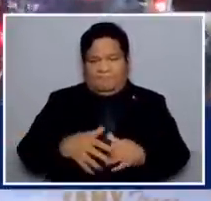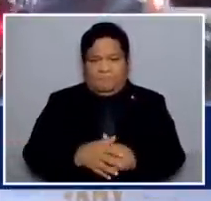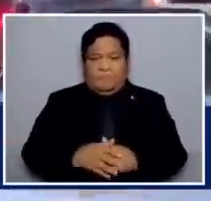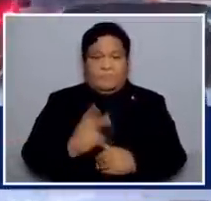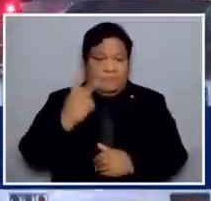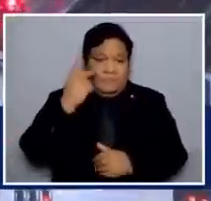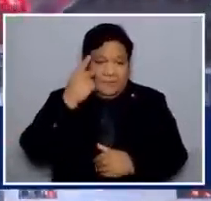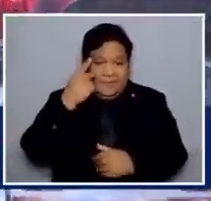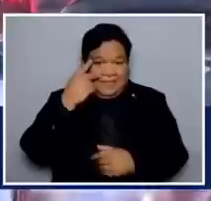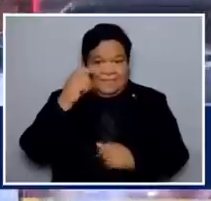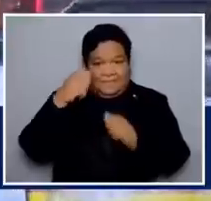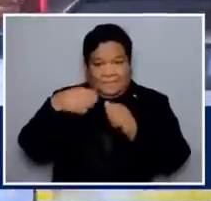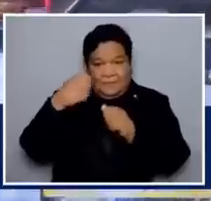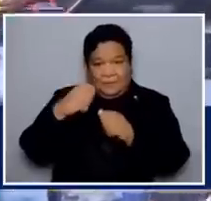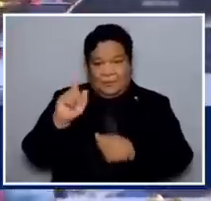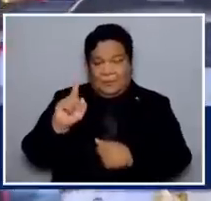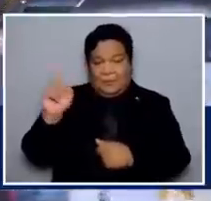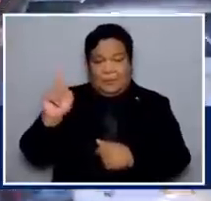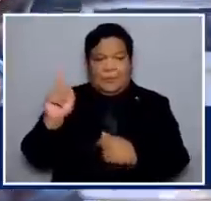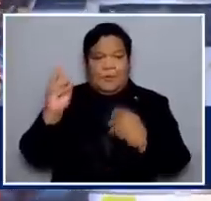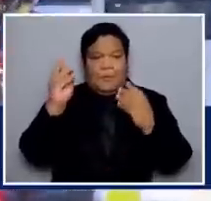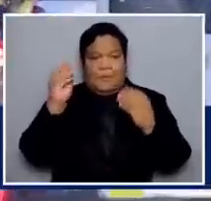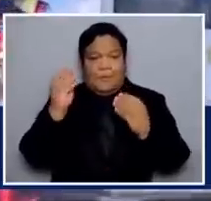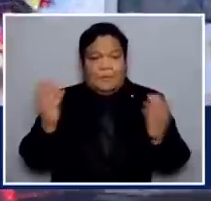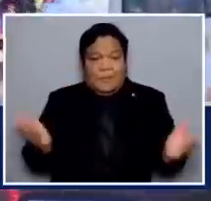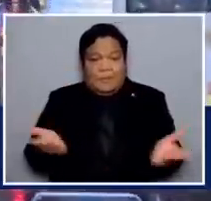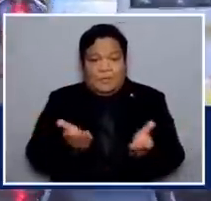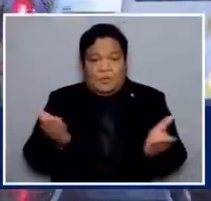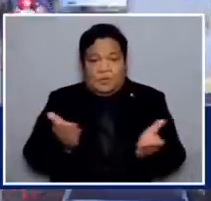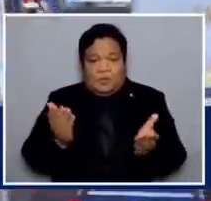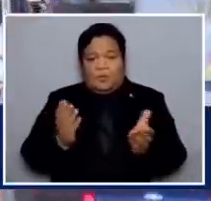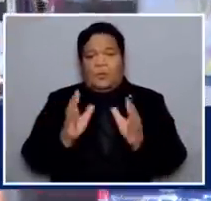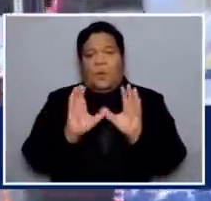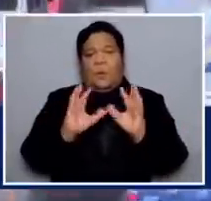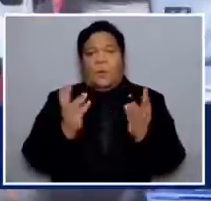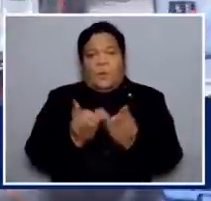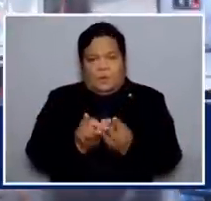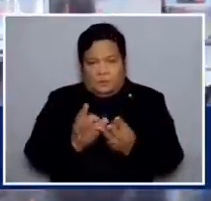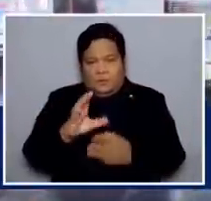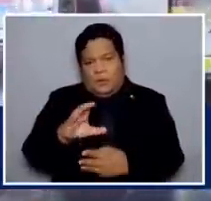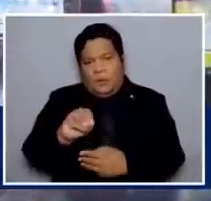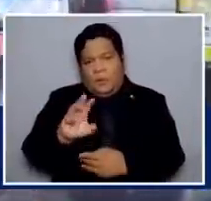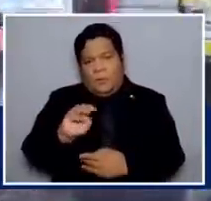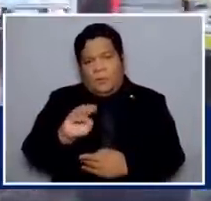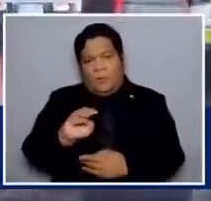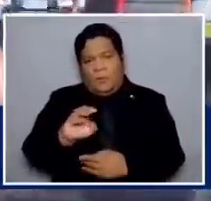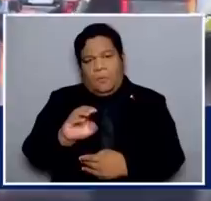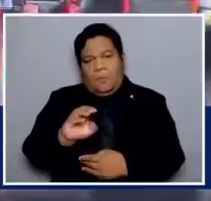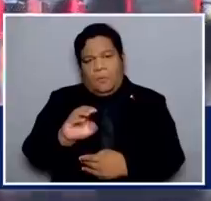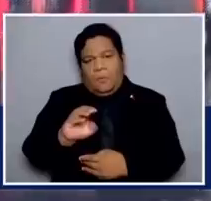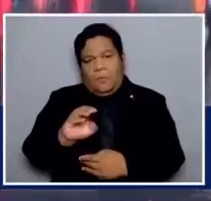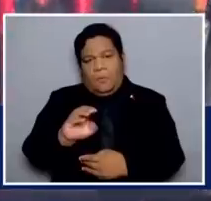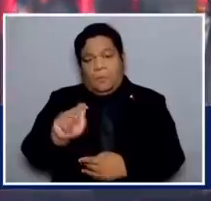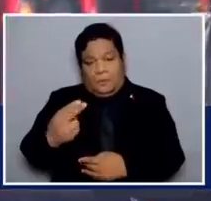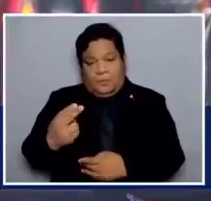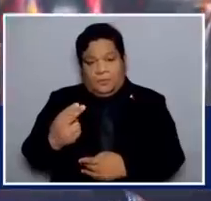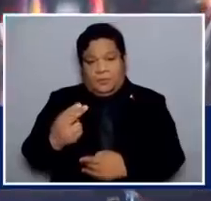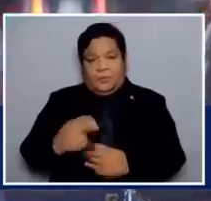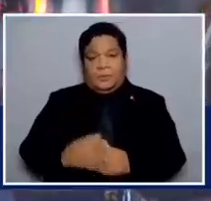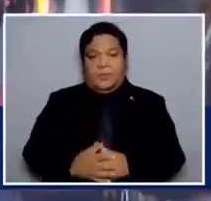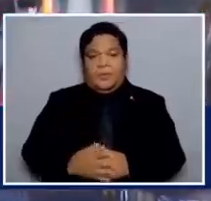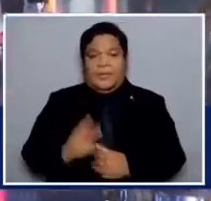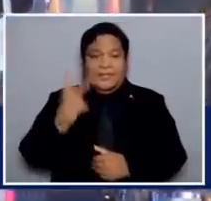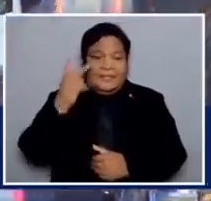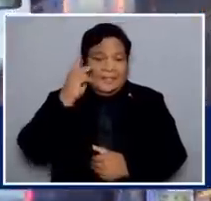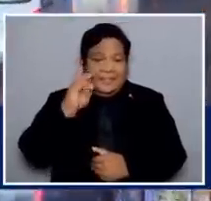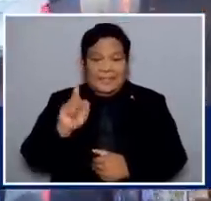ang sitwasyon sa bahagi ng Commonwealth Avenue sa Quezon City. Nasa kanang bahagi ng inyong screen ay patungo po ng